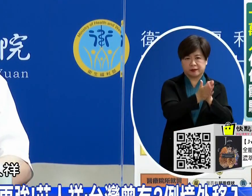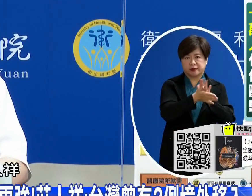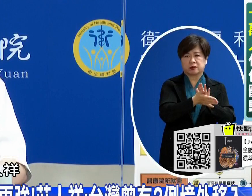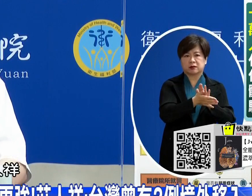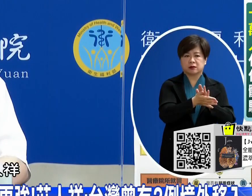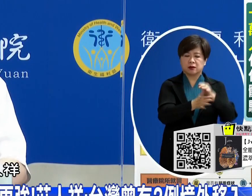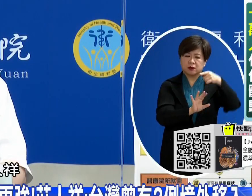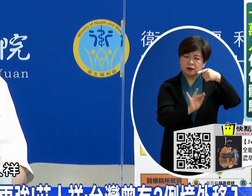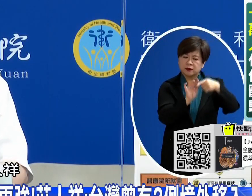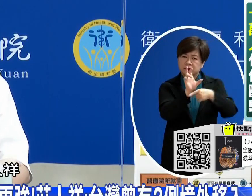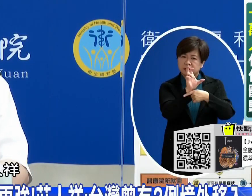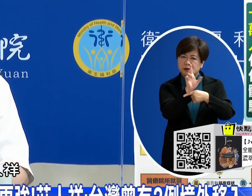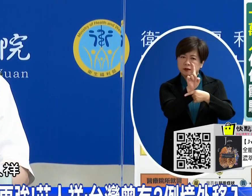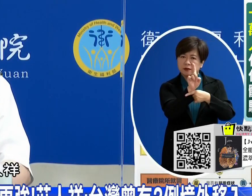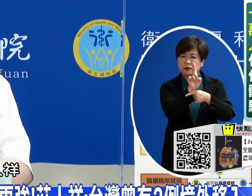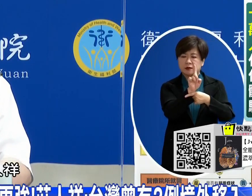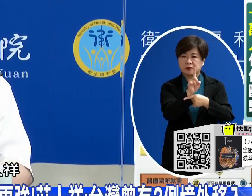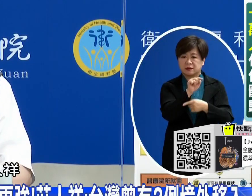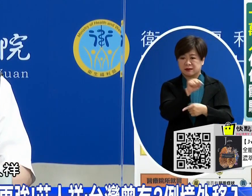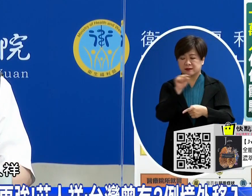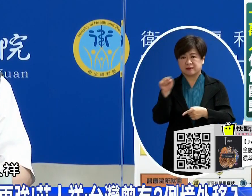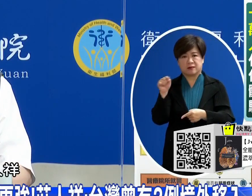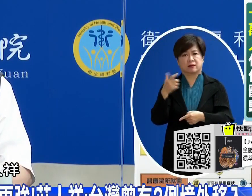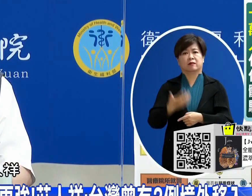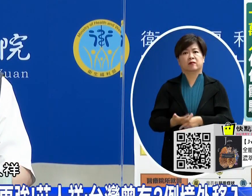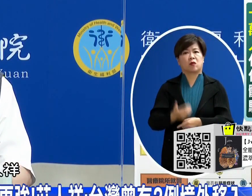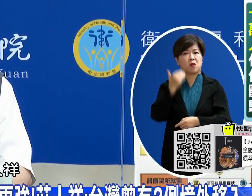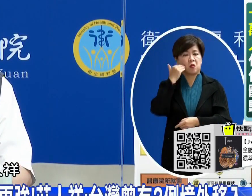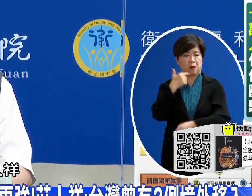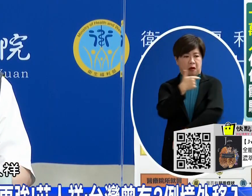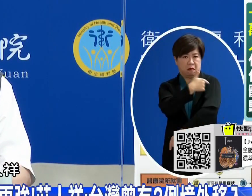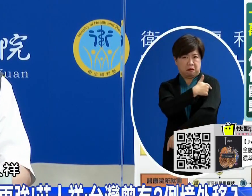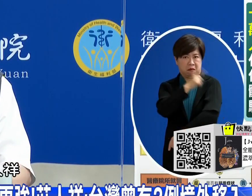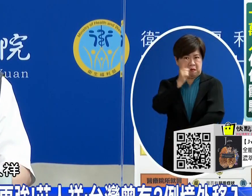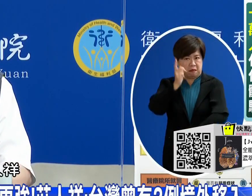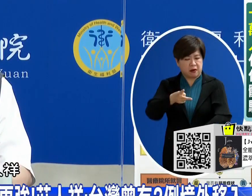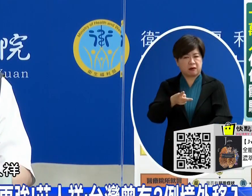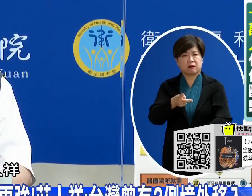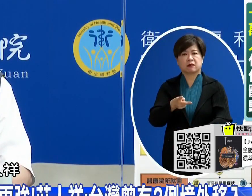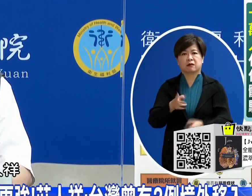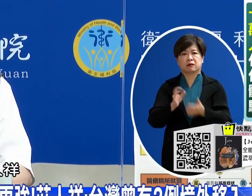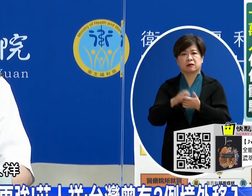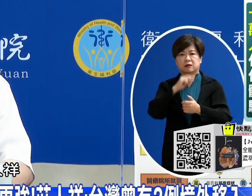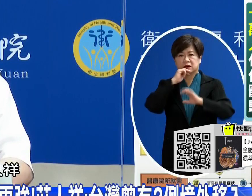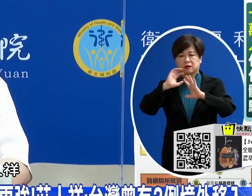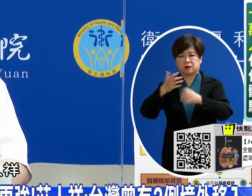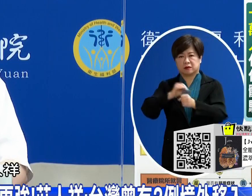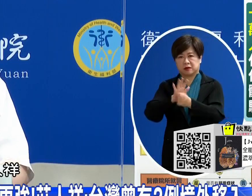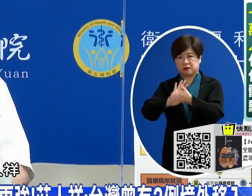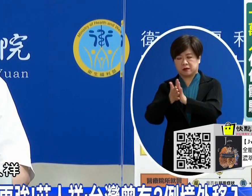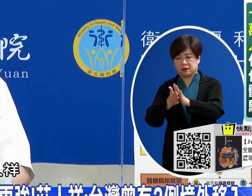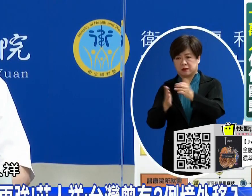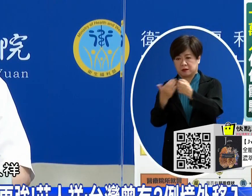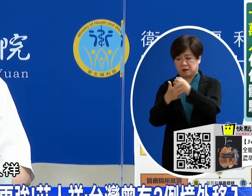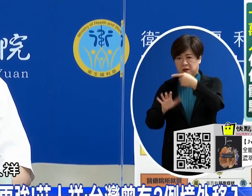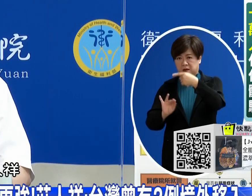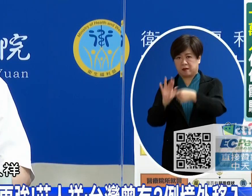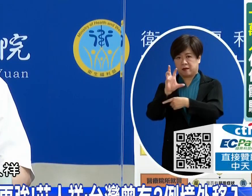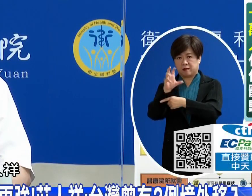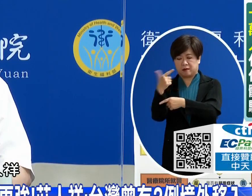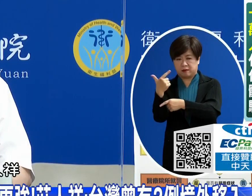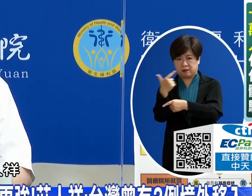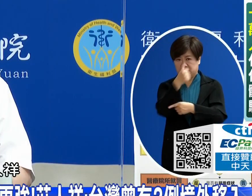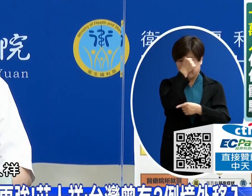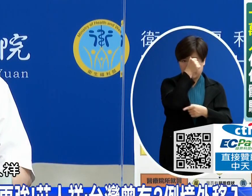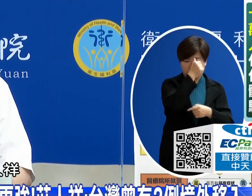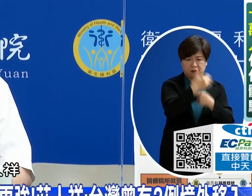也有71%啊。那两剂的话啊，就是对住院保护力，英国变异株它是86%，那印度